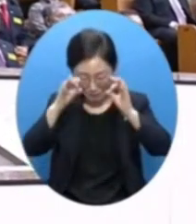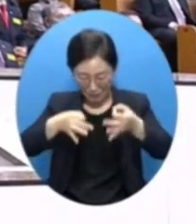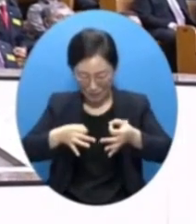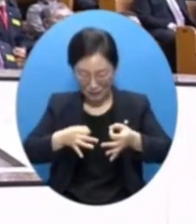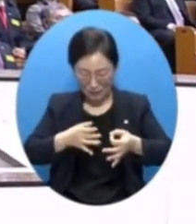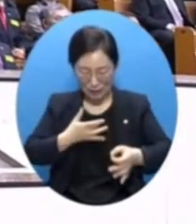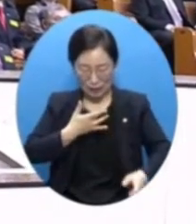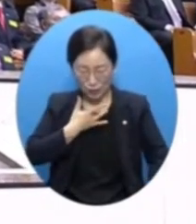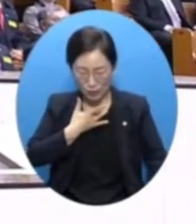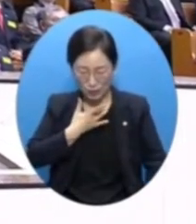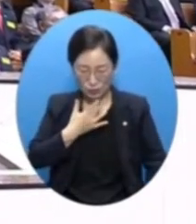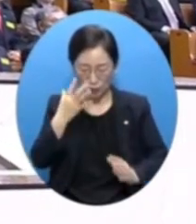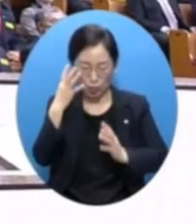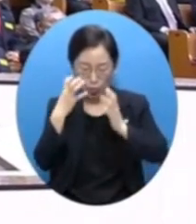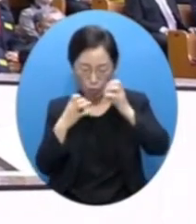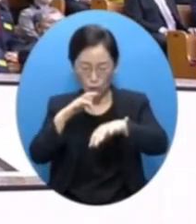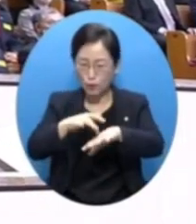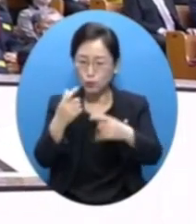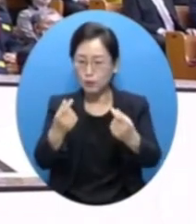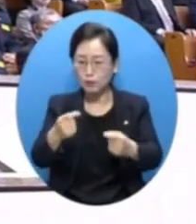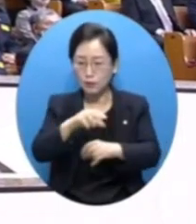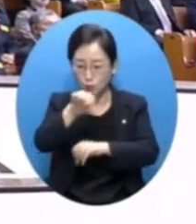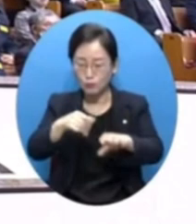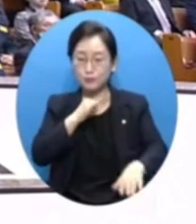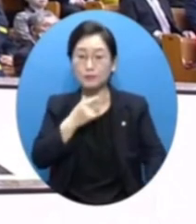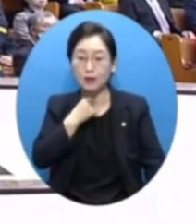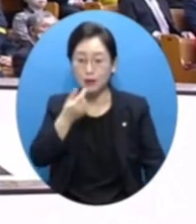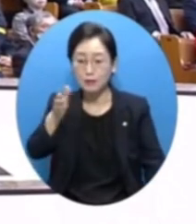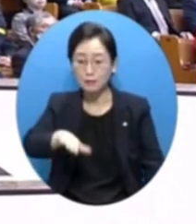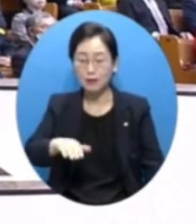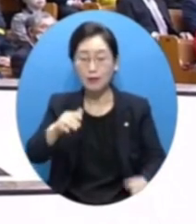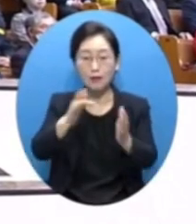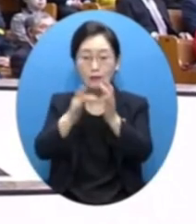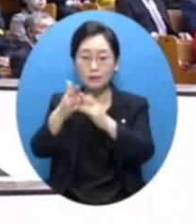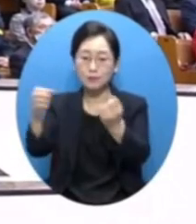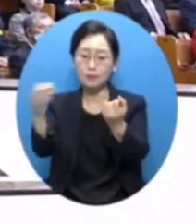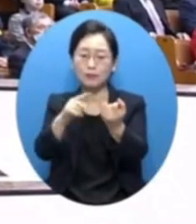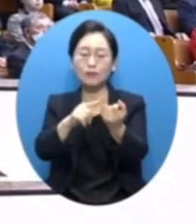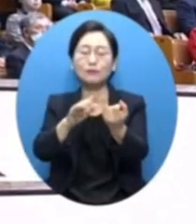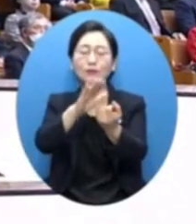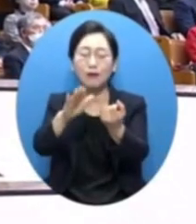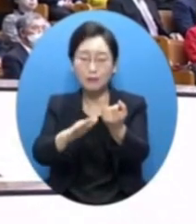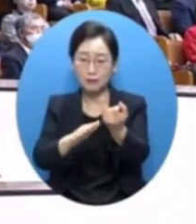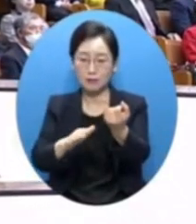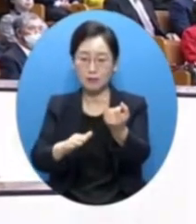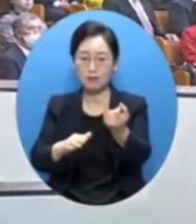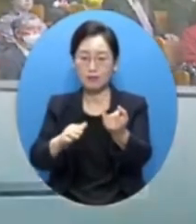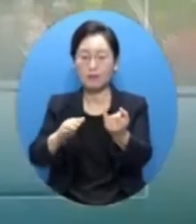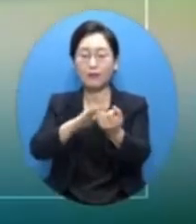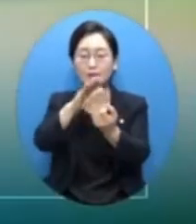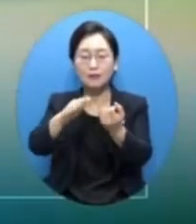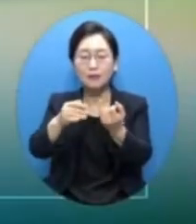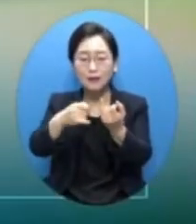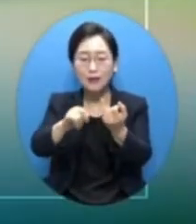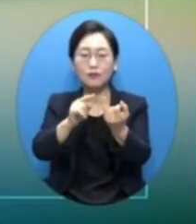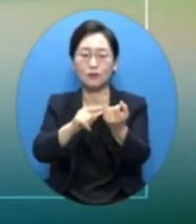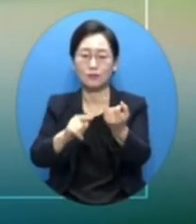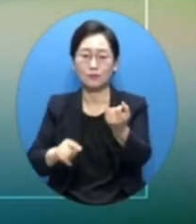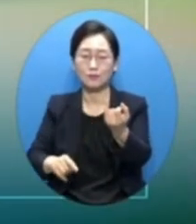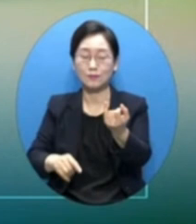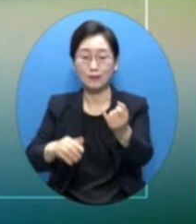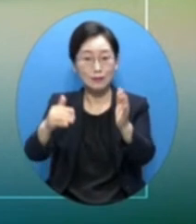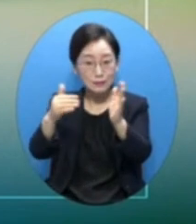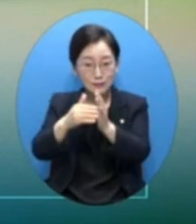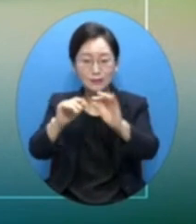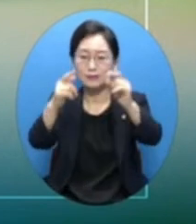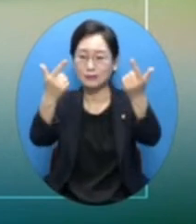끔찍해서 죽었으면 좋겠다 했는데 주님이 내가 너를 사랑한다고 말씀하신 것입니다. 사랑하는 딸아, 여기가 끝이